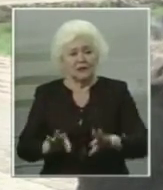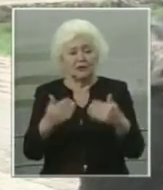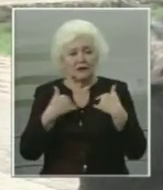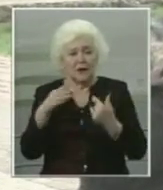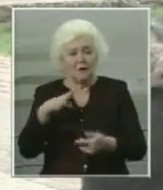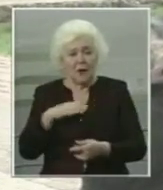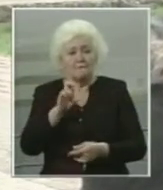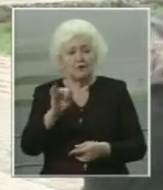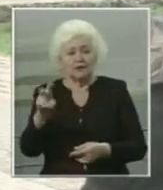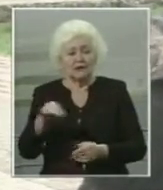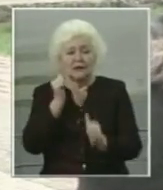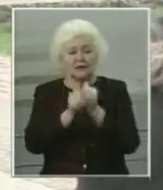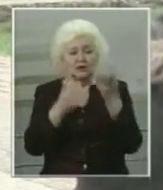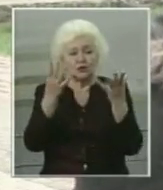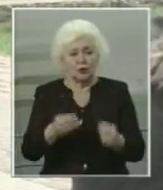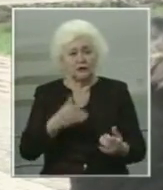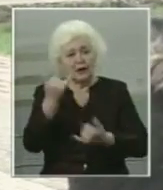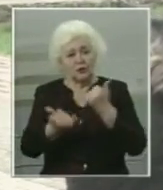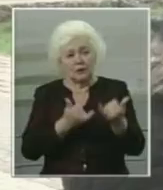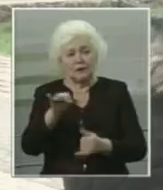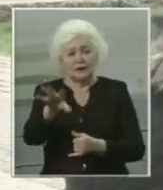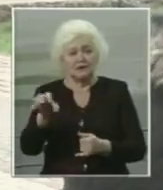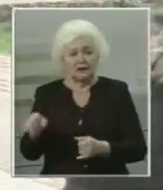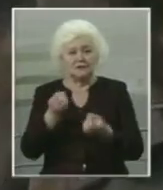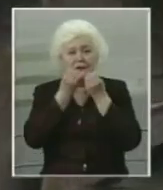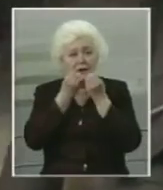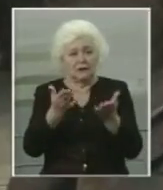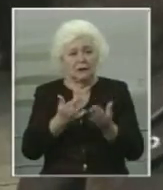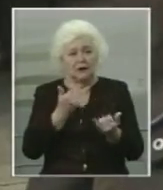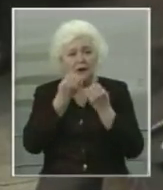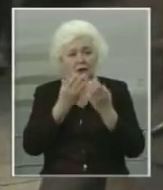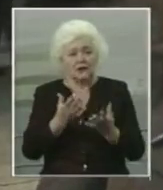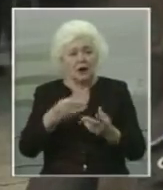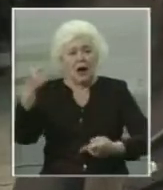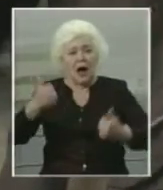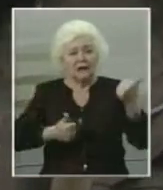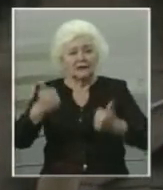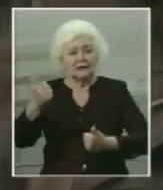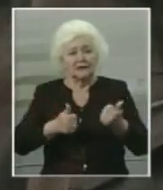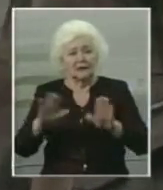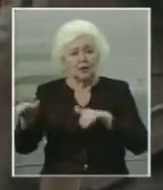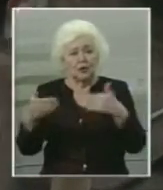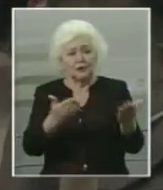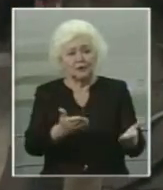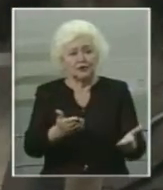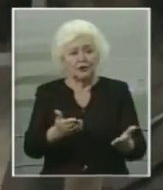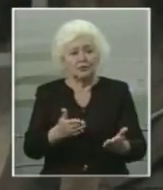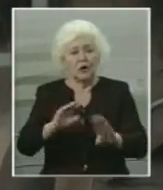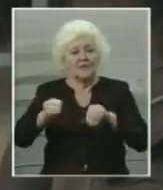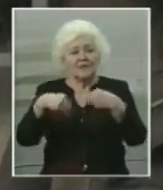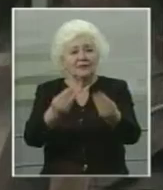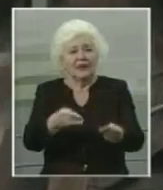буваю на Бурназяна щодня. Доглядають за тваринами добре. Альтернативу пропонуємо віддати ці